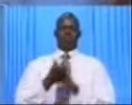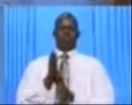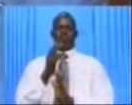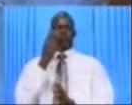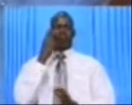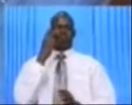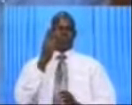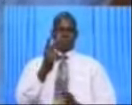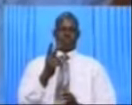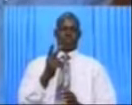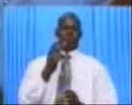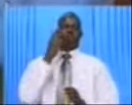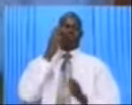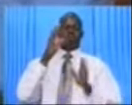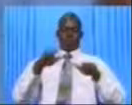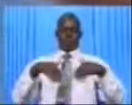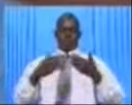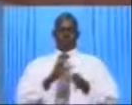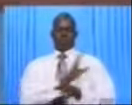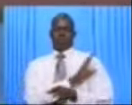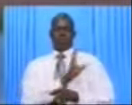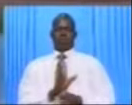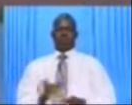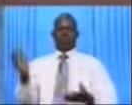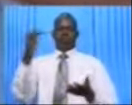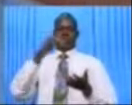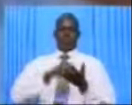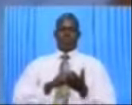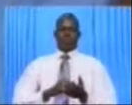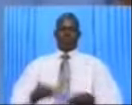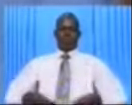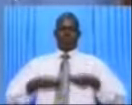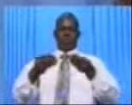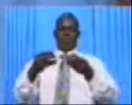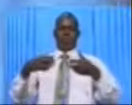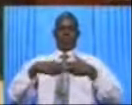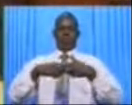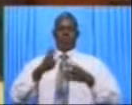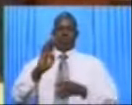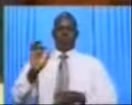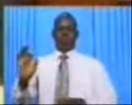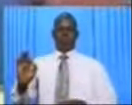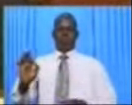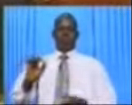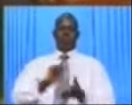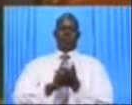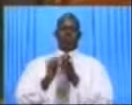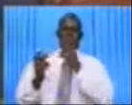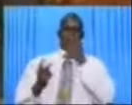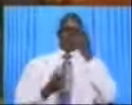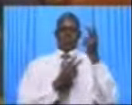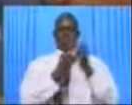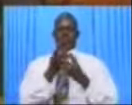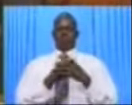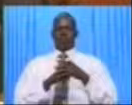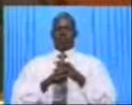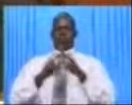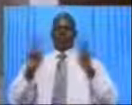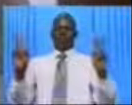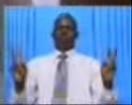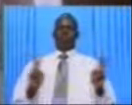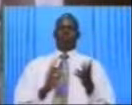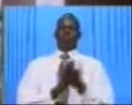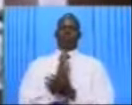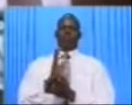et surtout voir comment renforcer davantage la fourniture d'électricité au Burkina Faso. Cette visite commence ce vendredi par